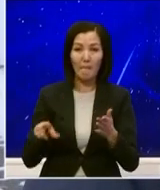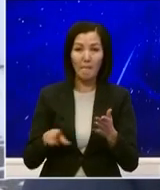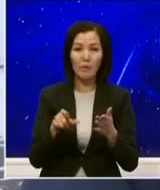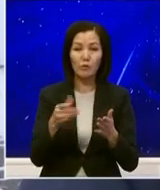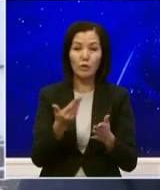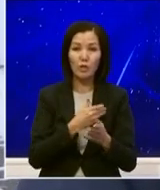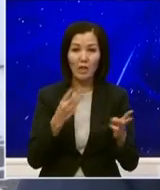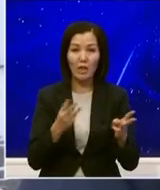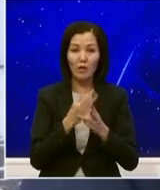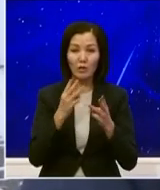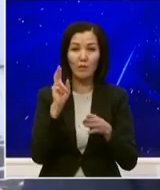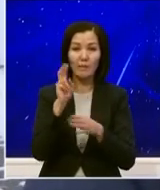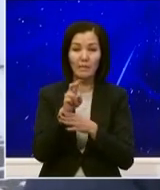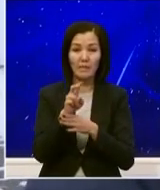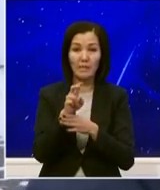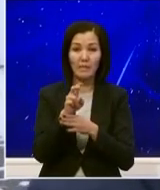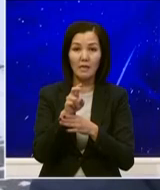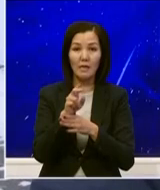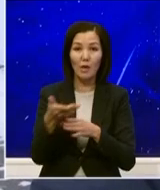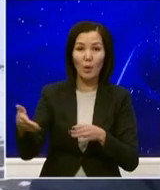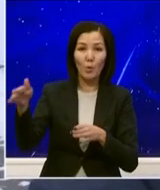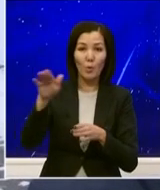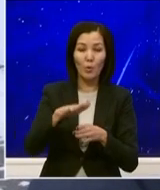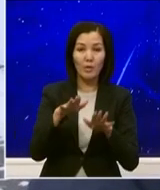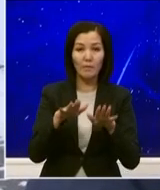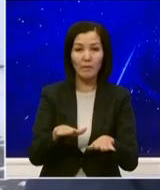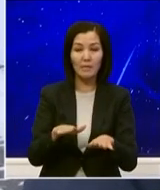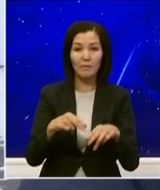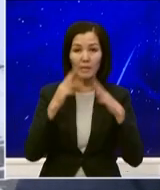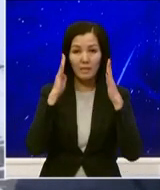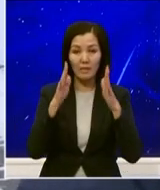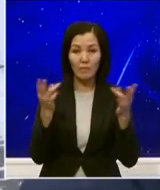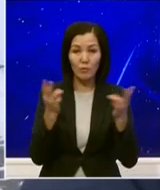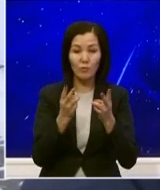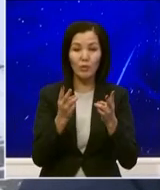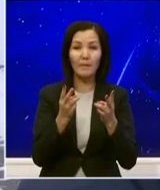желающих посетить горную местность, быть бдительными,